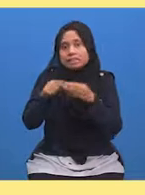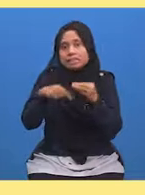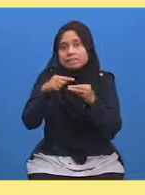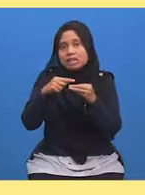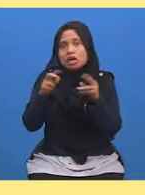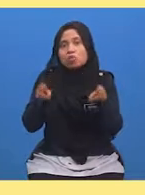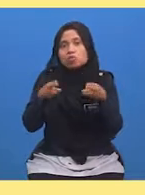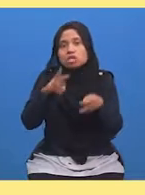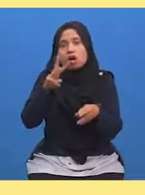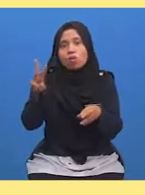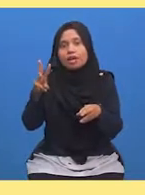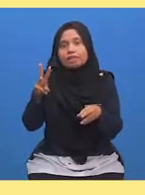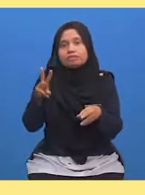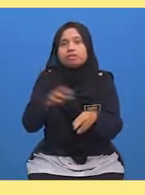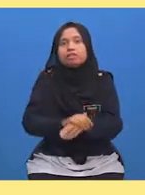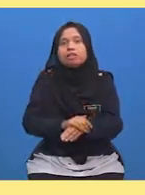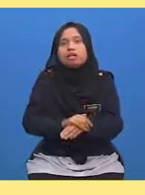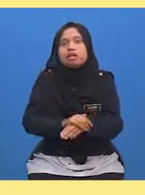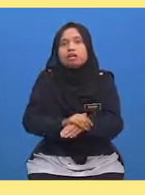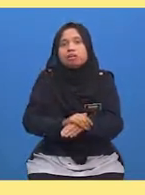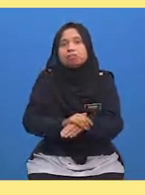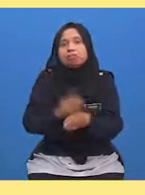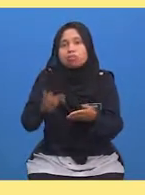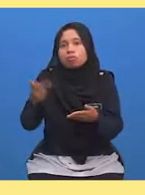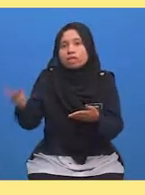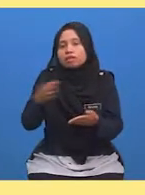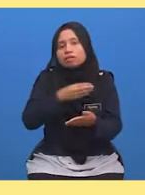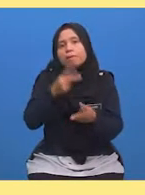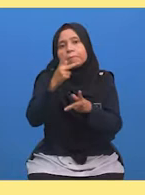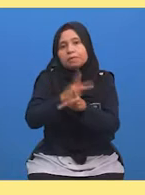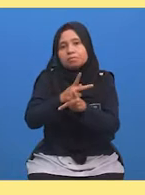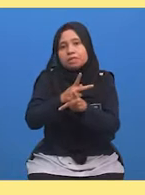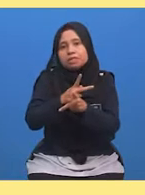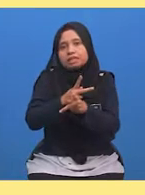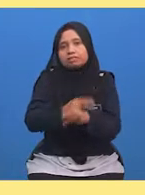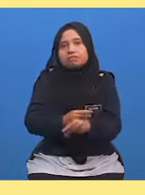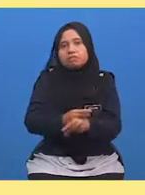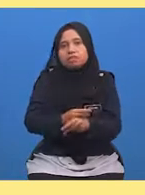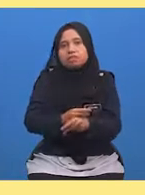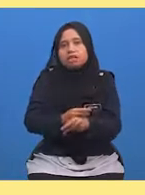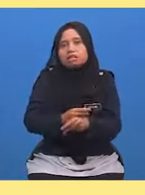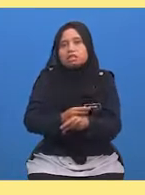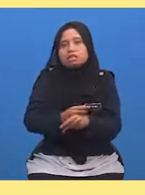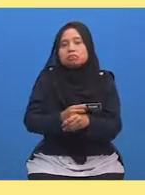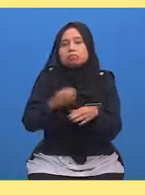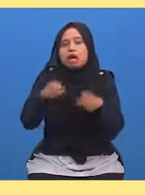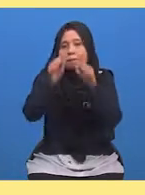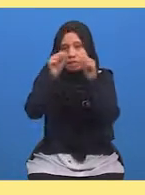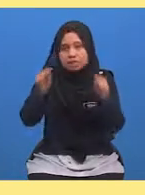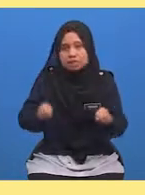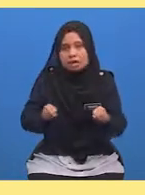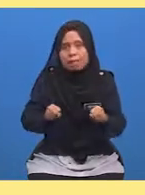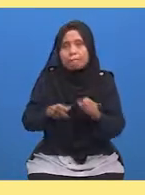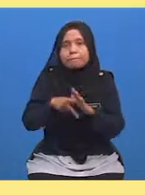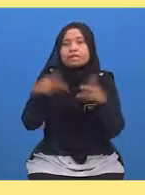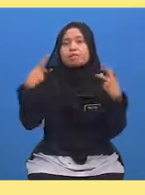utama, ringkasan produk dan perkhidmatan, ringkasan strategi pemasaran